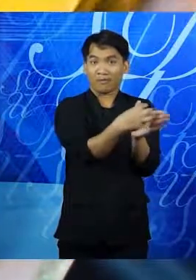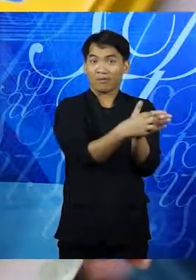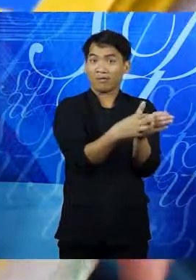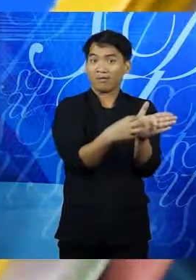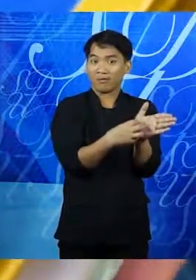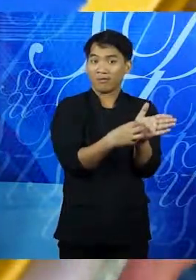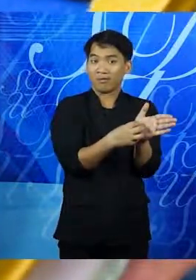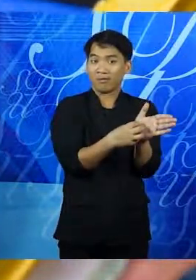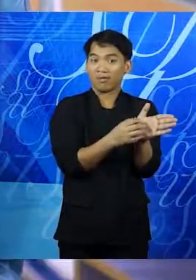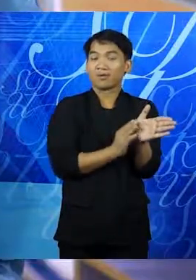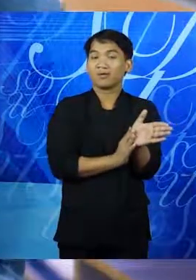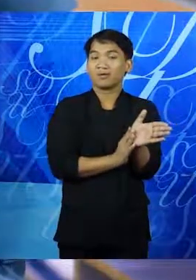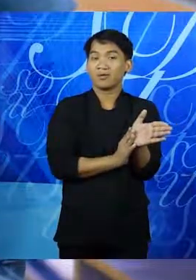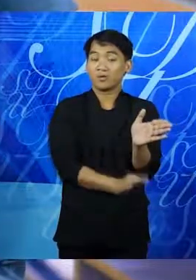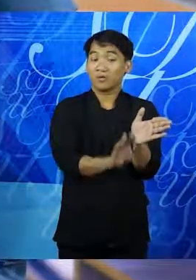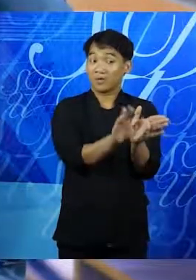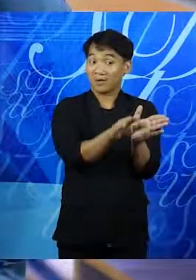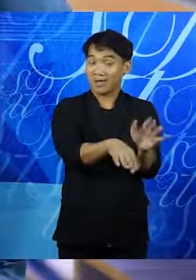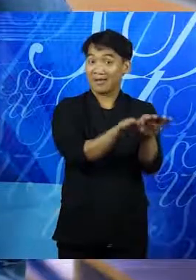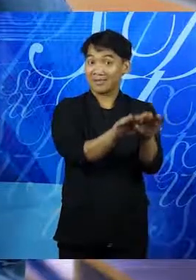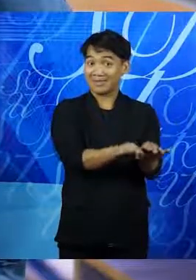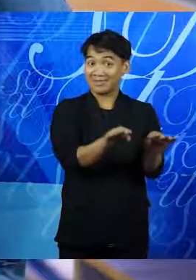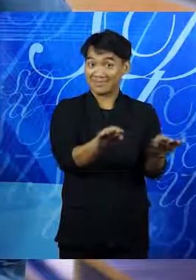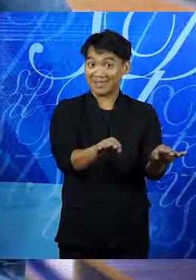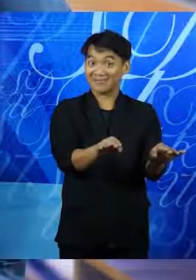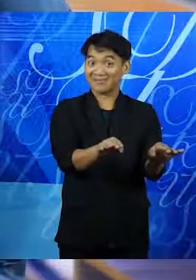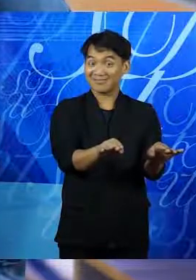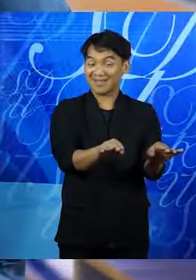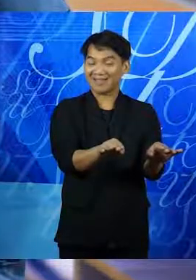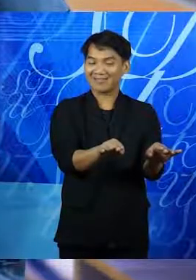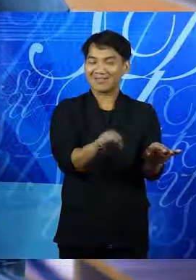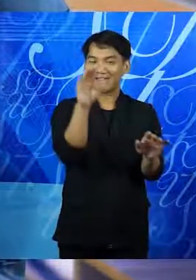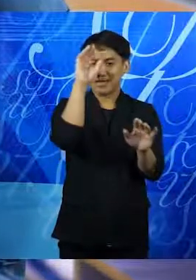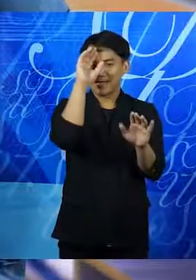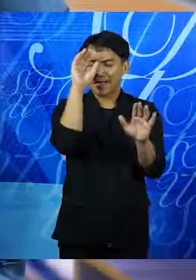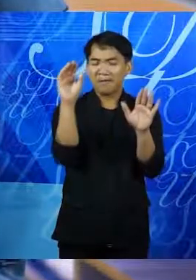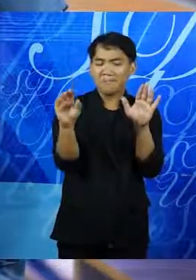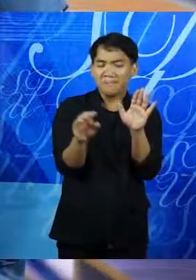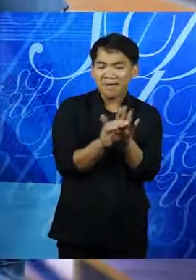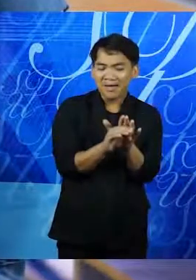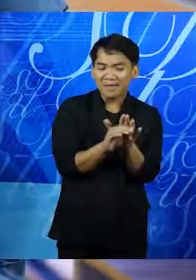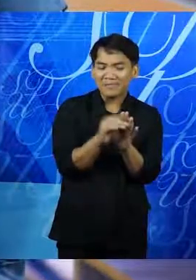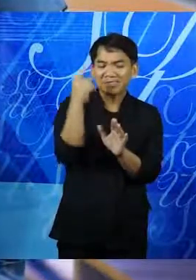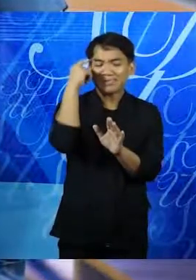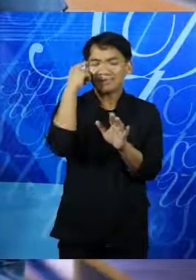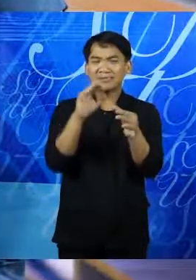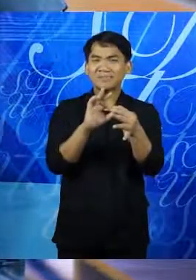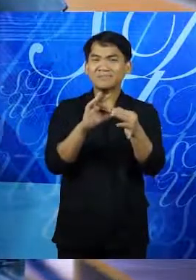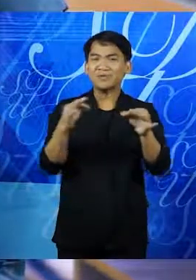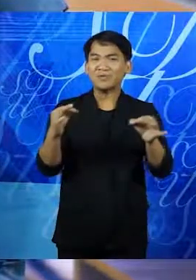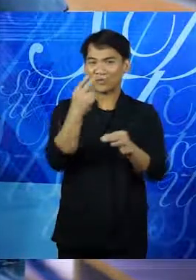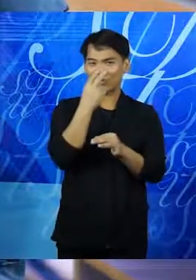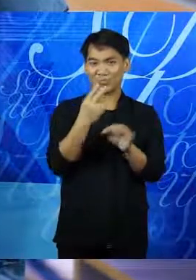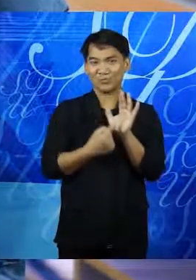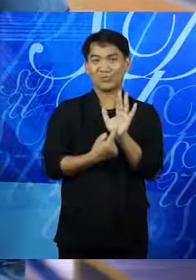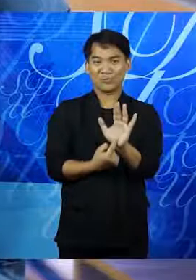เราก็จะมีการเชิญชวนให้เด็กเนี่ยนะคะมาแลกเปลี่ยนภาพโดยการสร้างประโยคเดี๋ยวจะดูให้ดูขั้นต